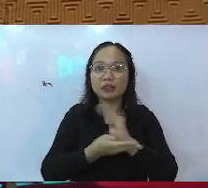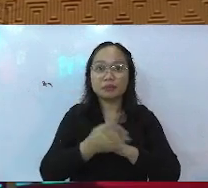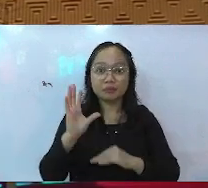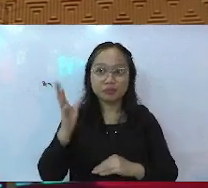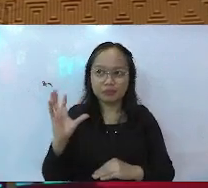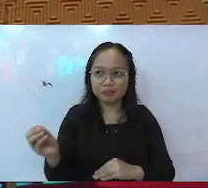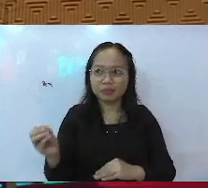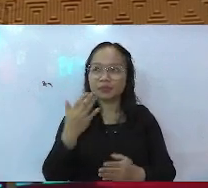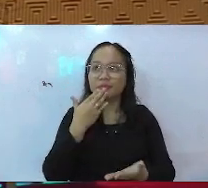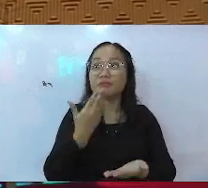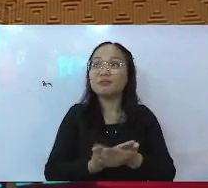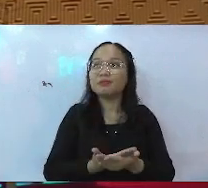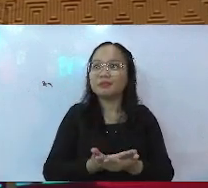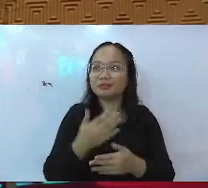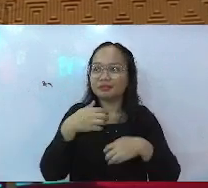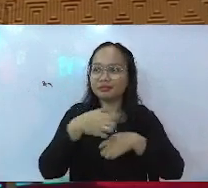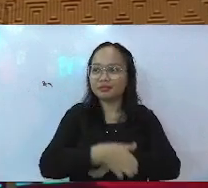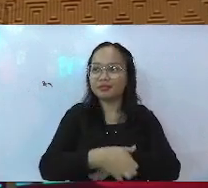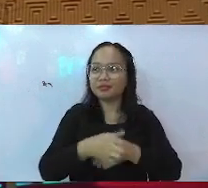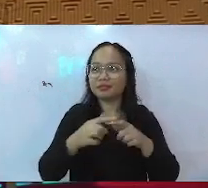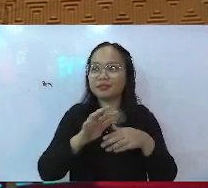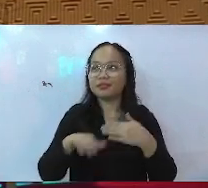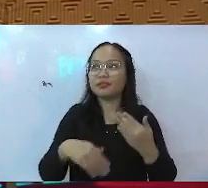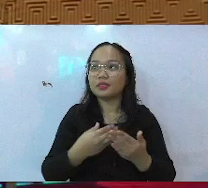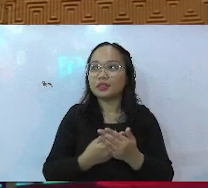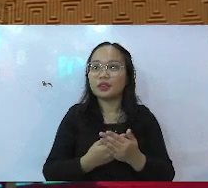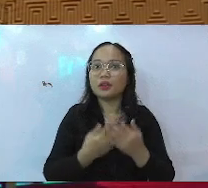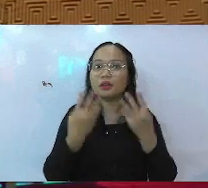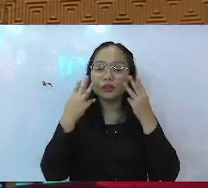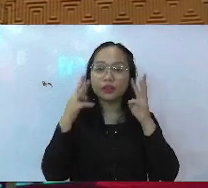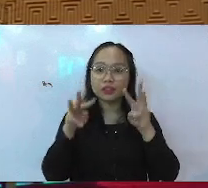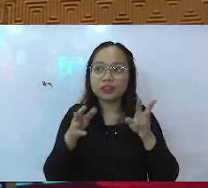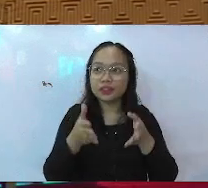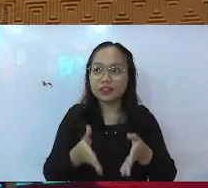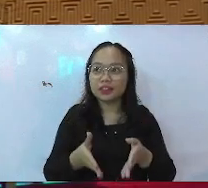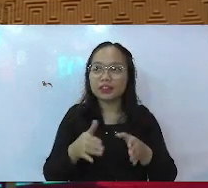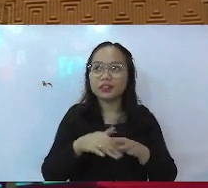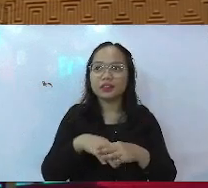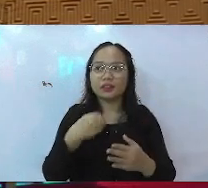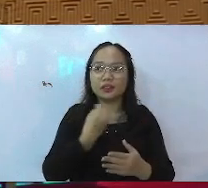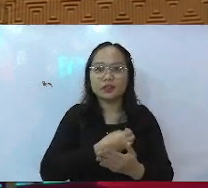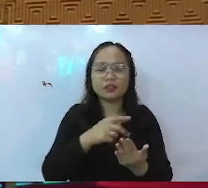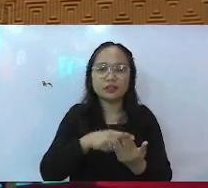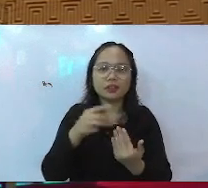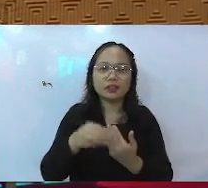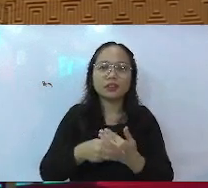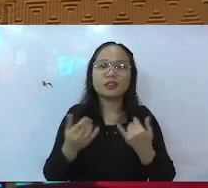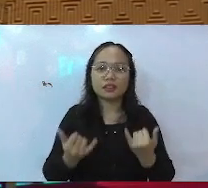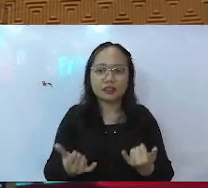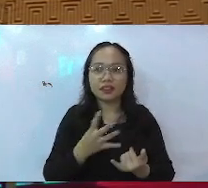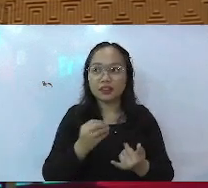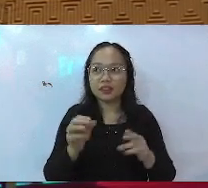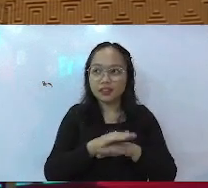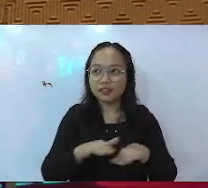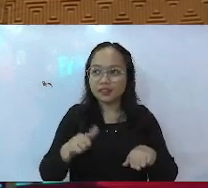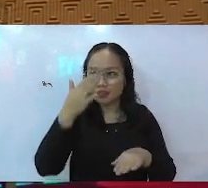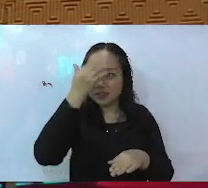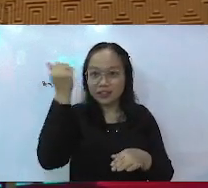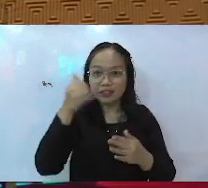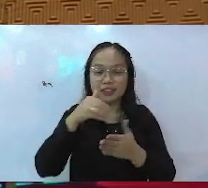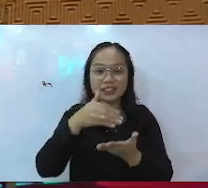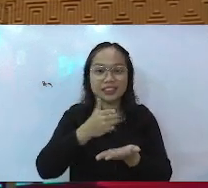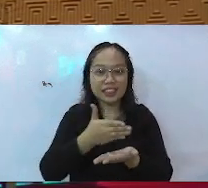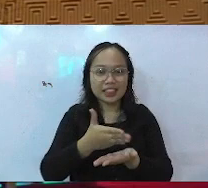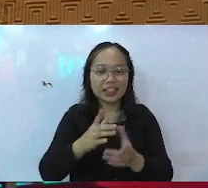maki yes magandang magandang gabi sa lahat ng mga sumusubaybay sa ating pong programa ngayon and don't forget to share the link at